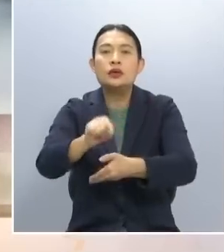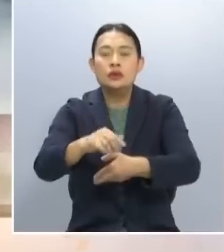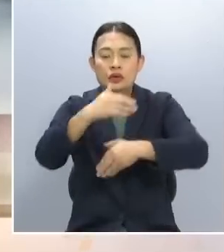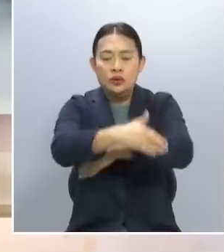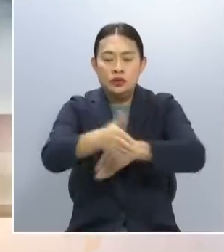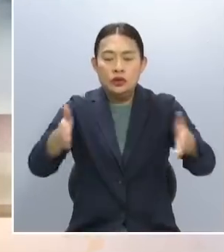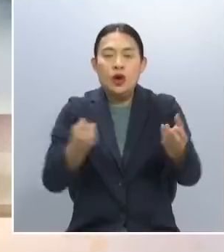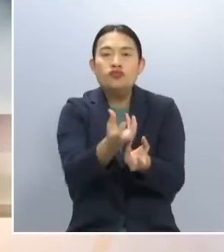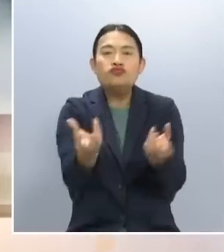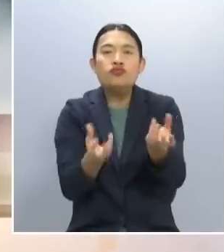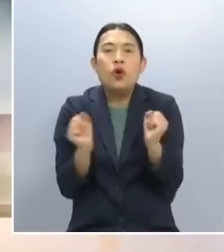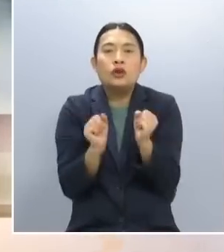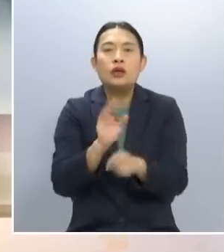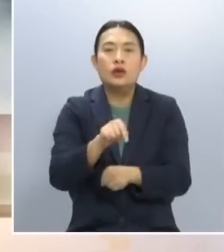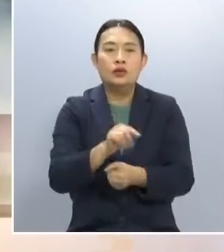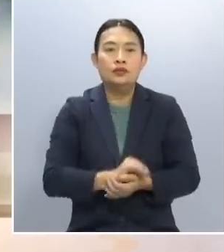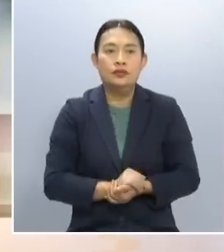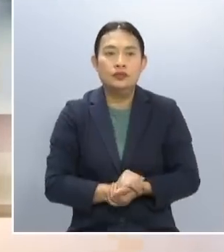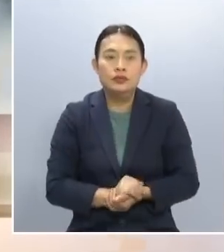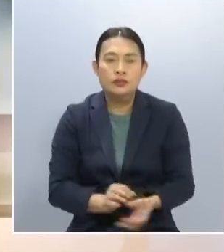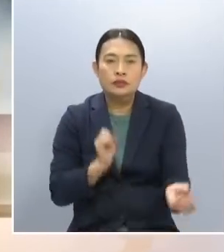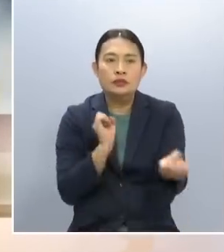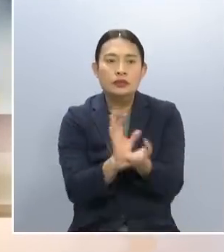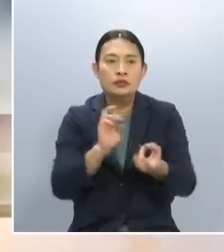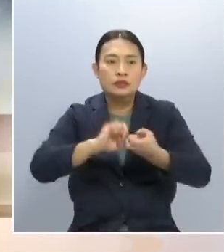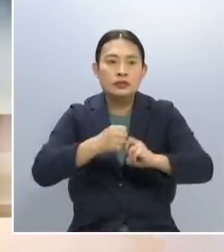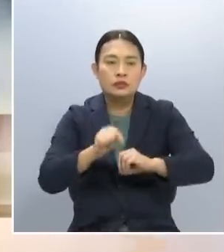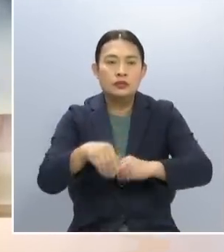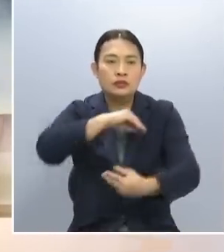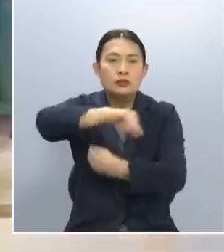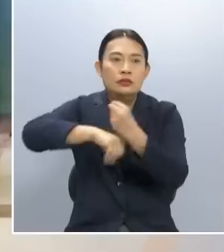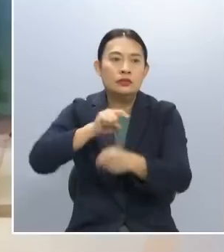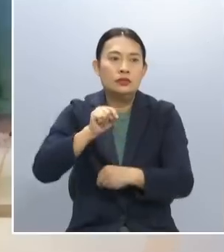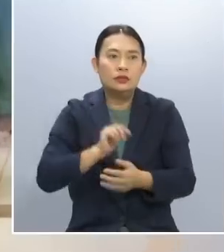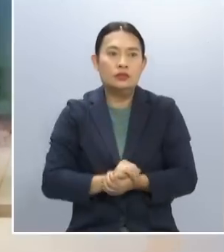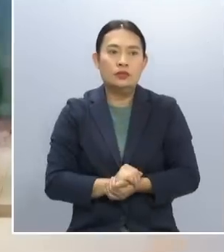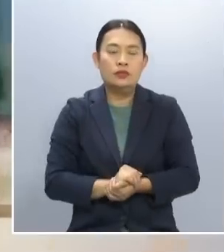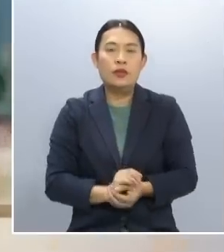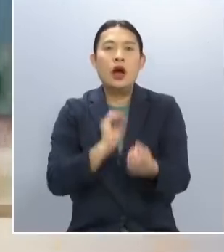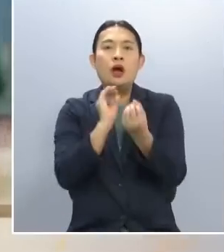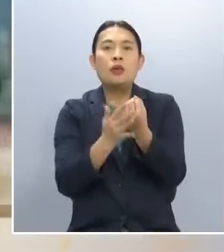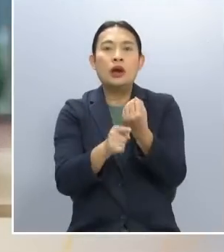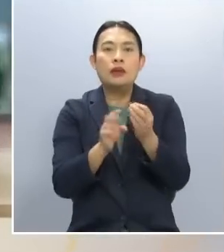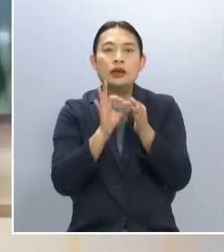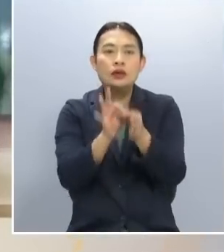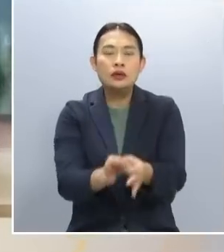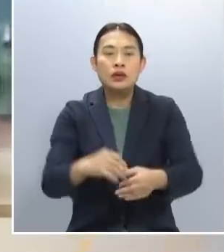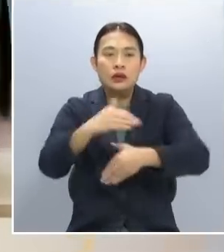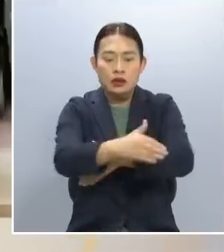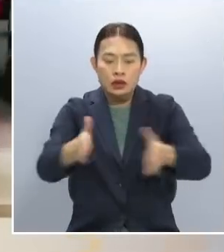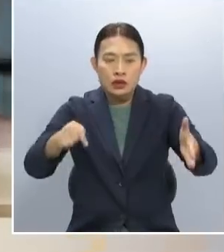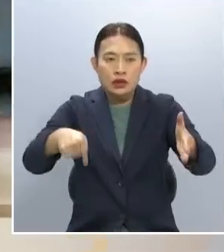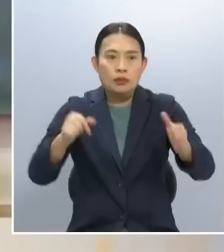กำลังบอกว่าค่าไฟมากระทบกระเทือนเศรษฐกิจขณะผลไม้เนี่ยมันต้องใช้ห้องเย็นช่วงหน้าผลไม้เนี่ย